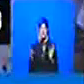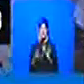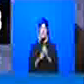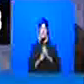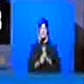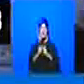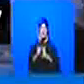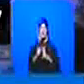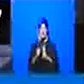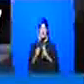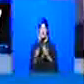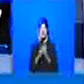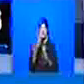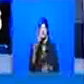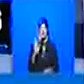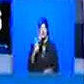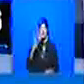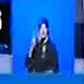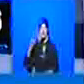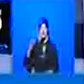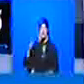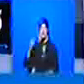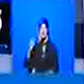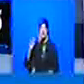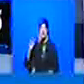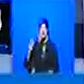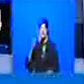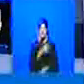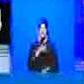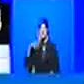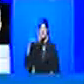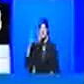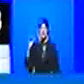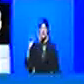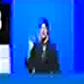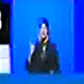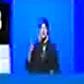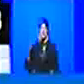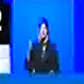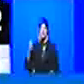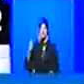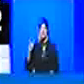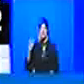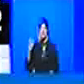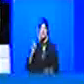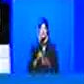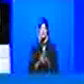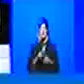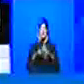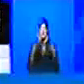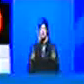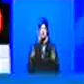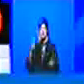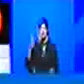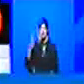terhadap UMKM dan koperasi. Kita ingin yang besar dijaga, yang tengah difasilitasi, tetapi UMKM harus kita